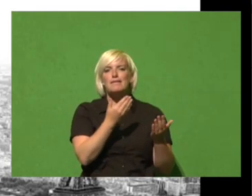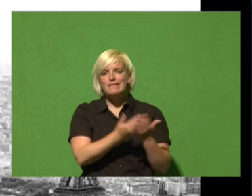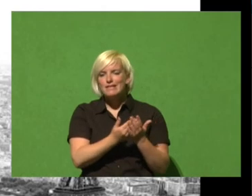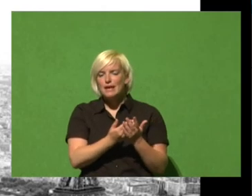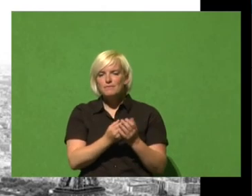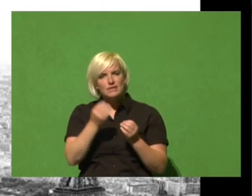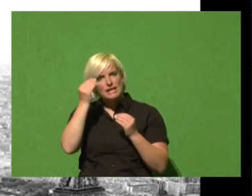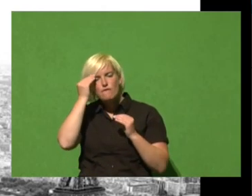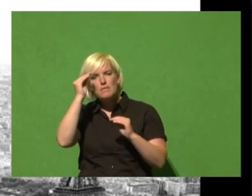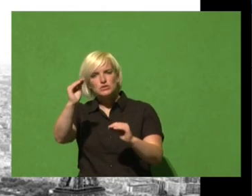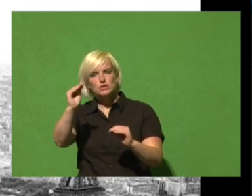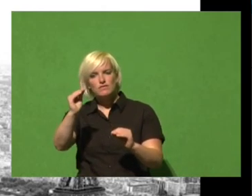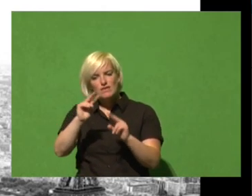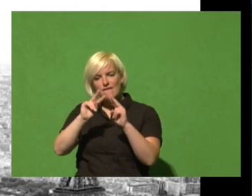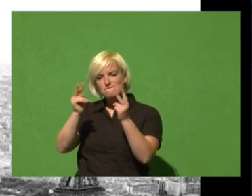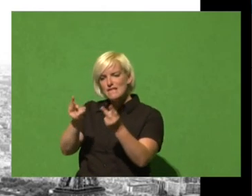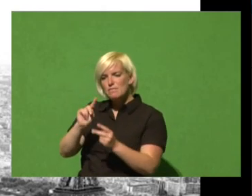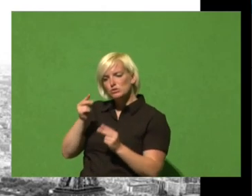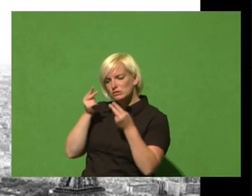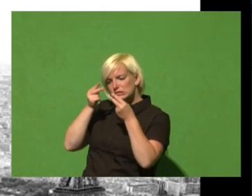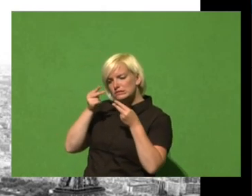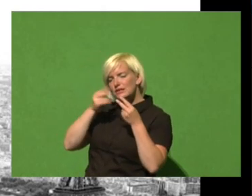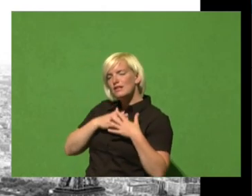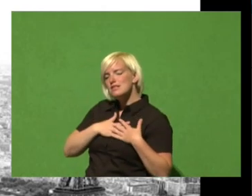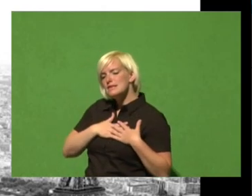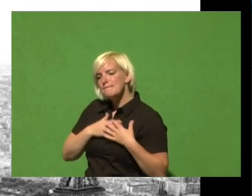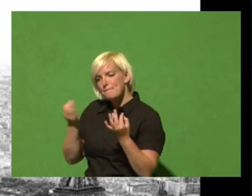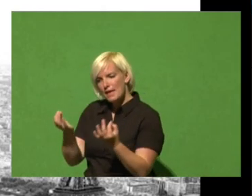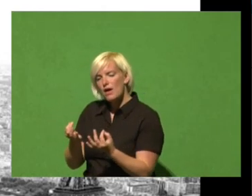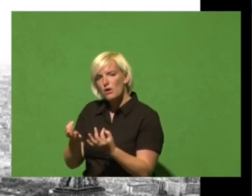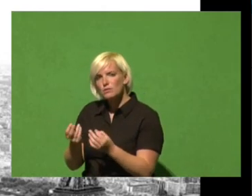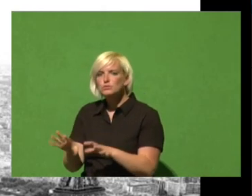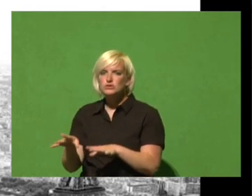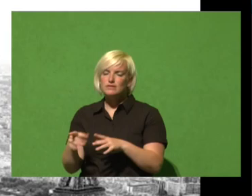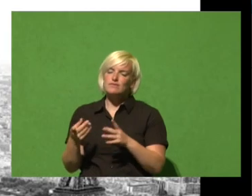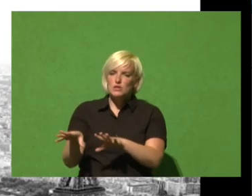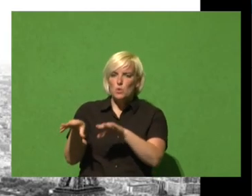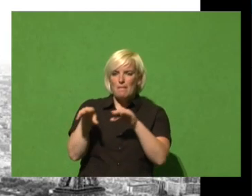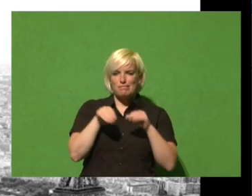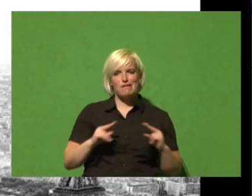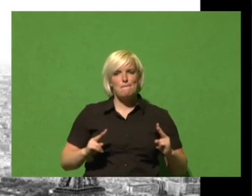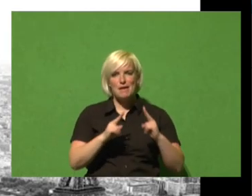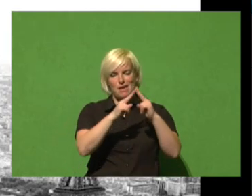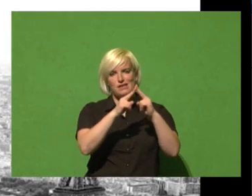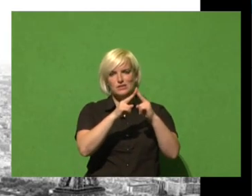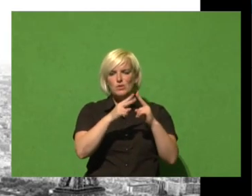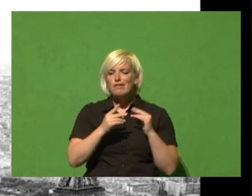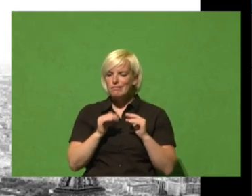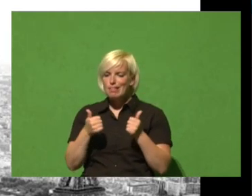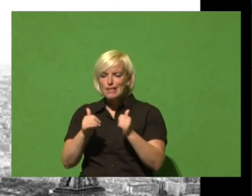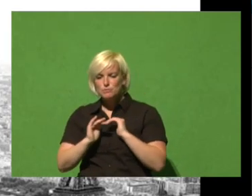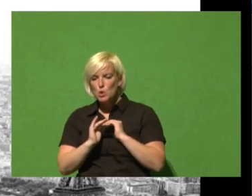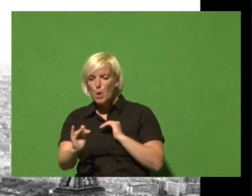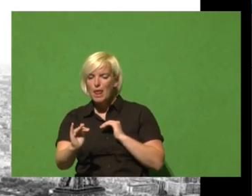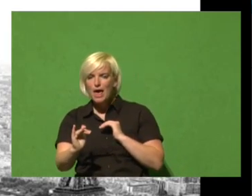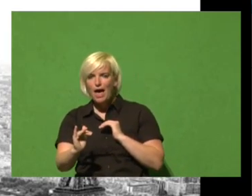von, wir verlieben uns wieder in die Erde und wir wollen Klimaschutz, um unsere Lebensgrundlage hier auf diesem Planeten zu erhalten,